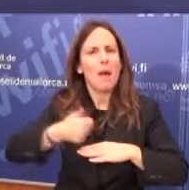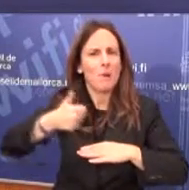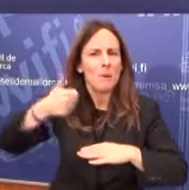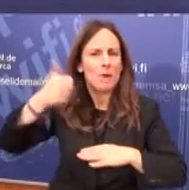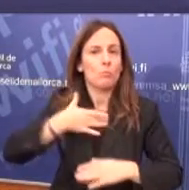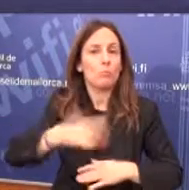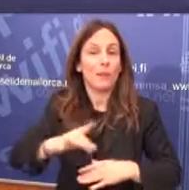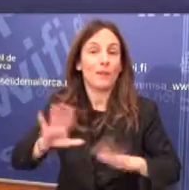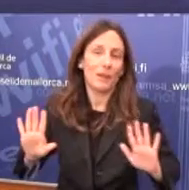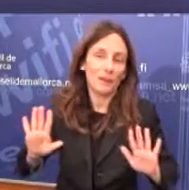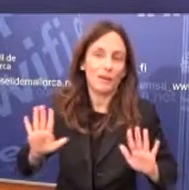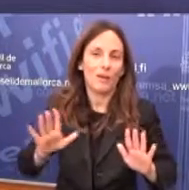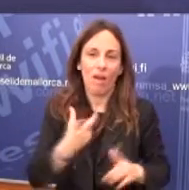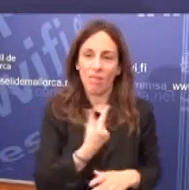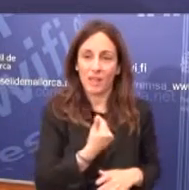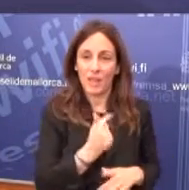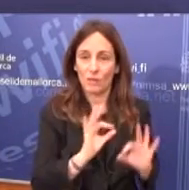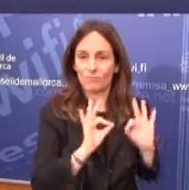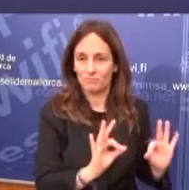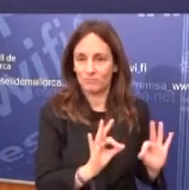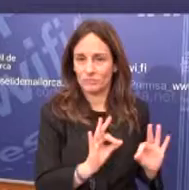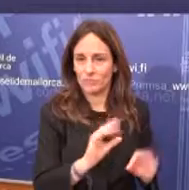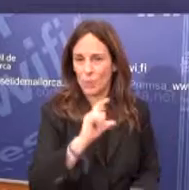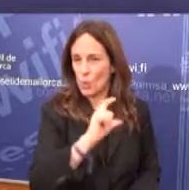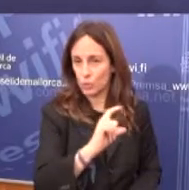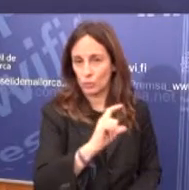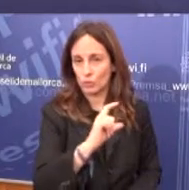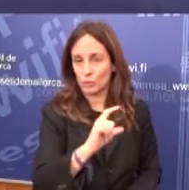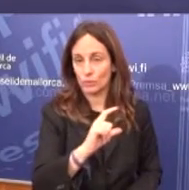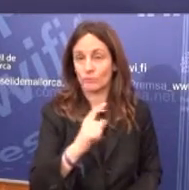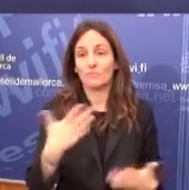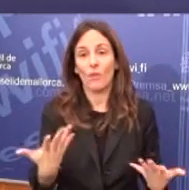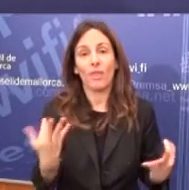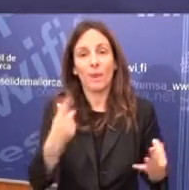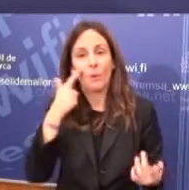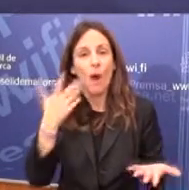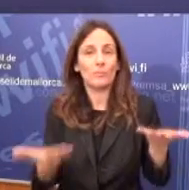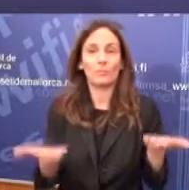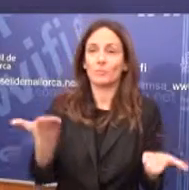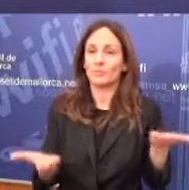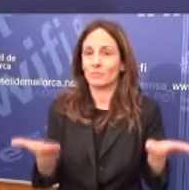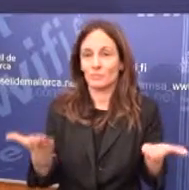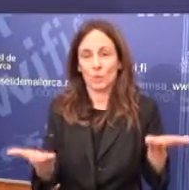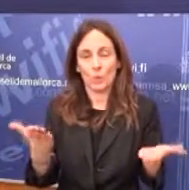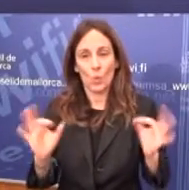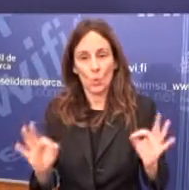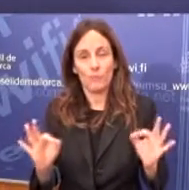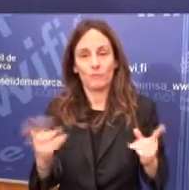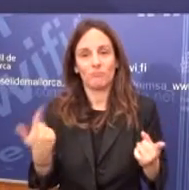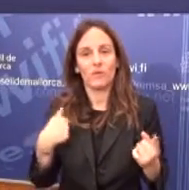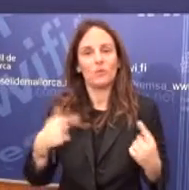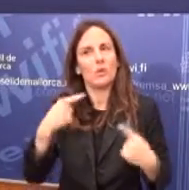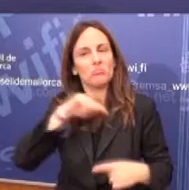administracions se pot fer més, sempre se pot fer més, però els recursos són limitats. I en l'equilibri que s'han de mantenir en totes les